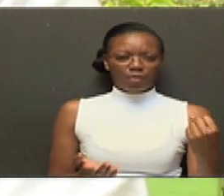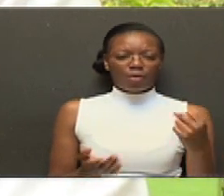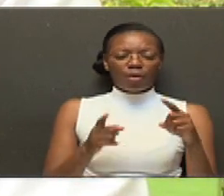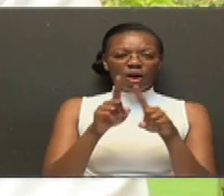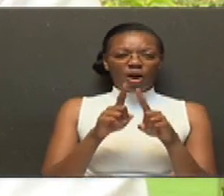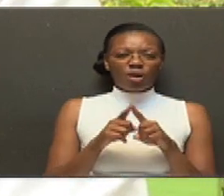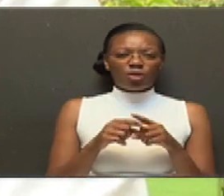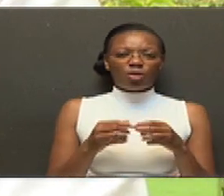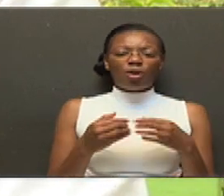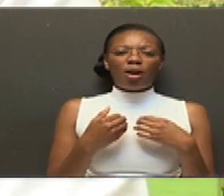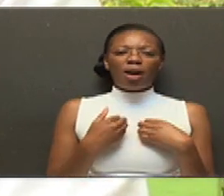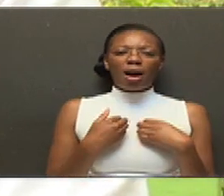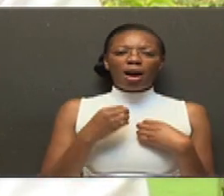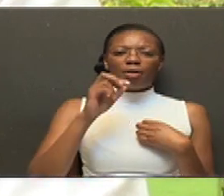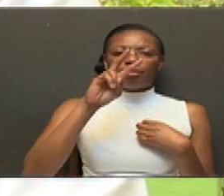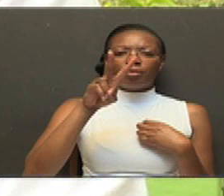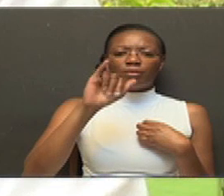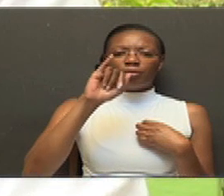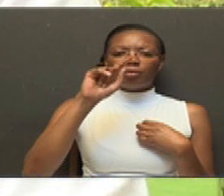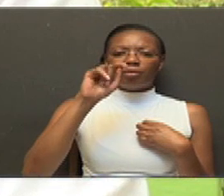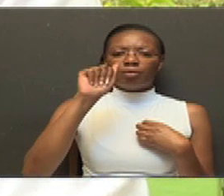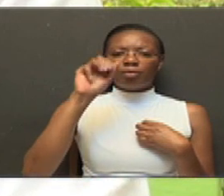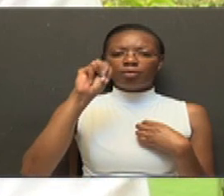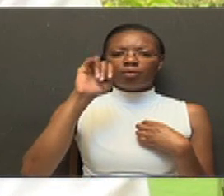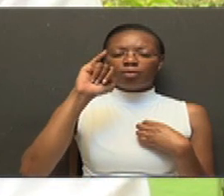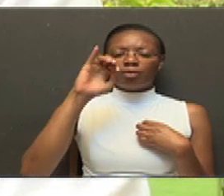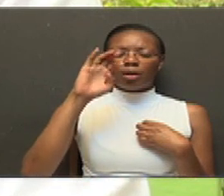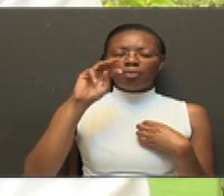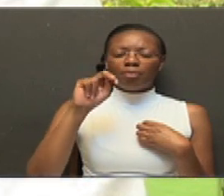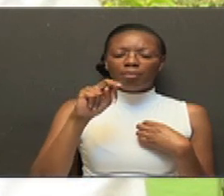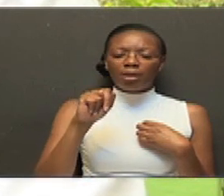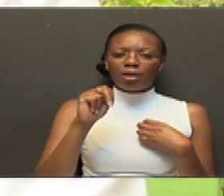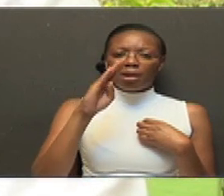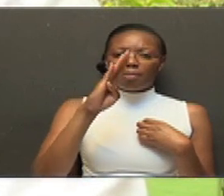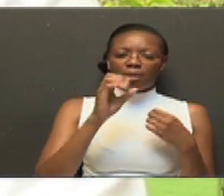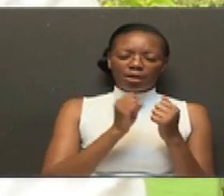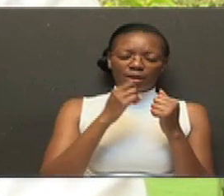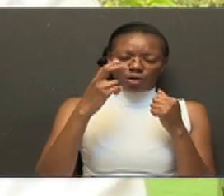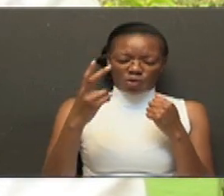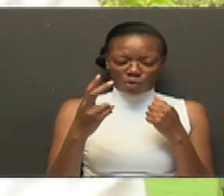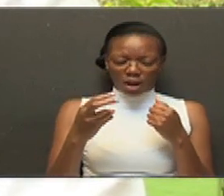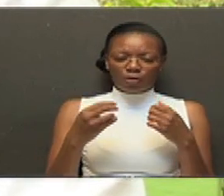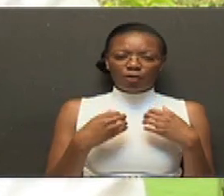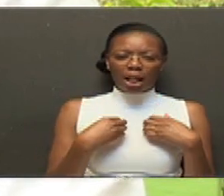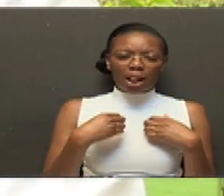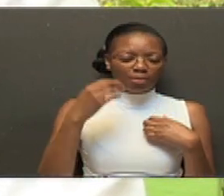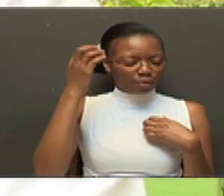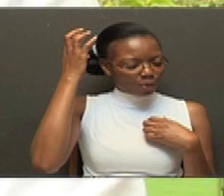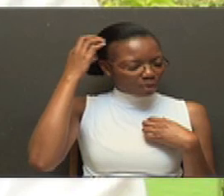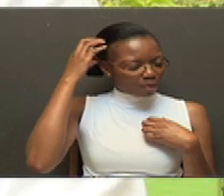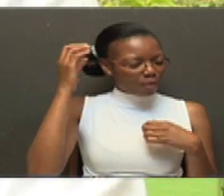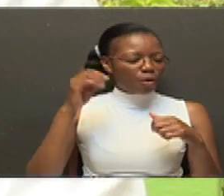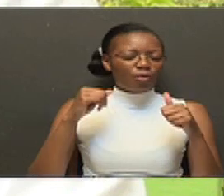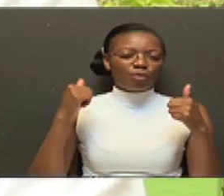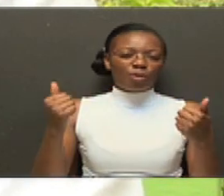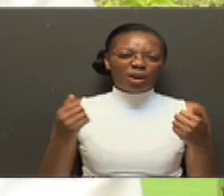B12 ambayo ni muhimu sana kwa ubongo. Iko na iron. Iron pia ni muhimu sana especially